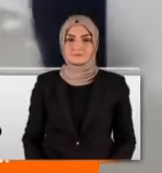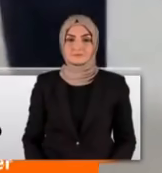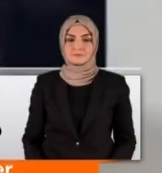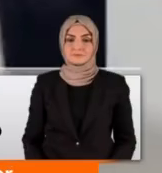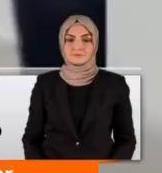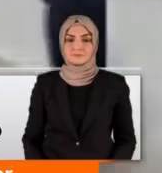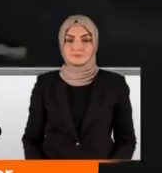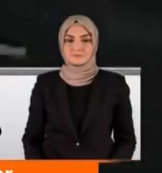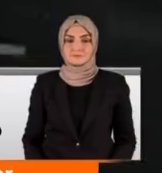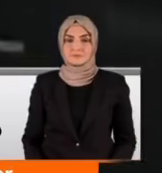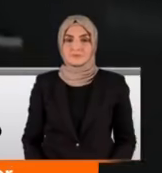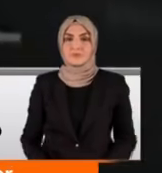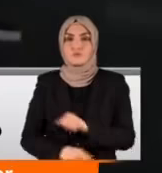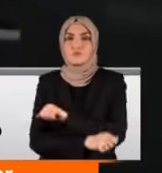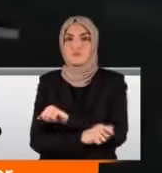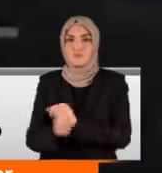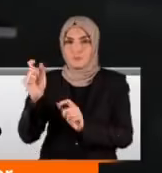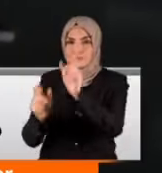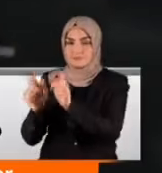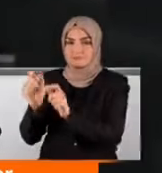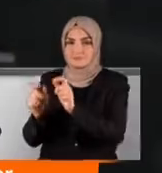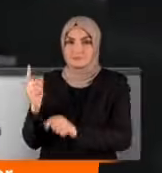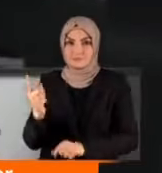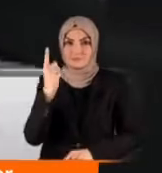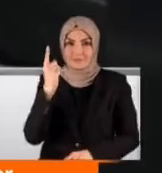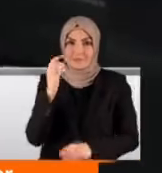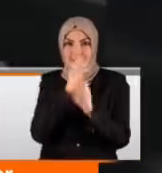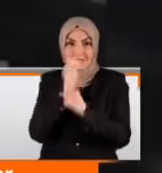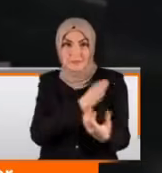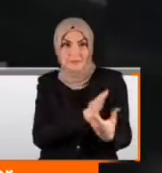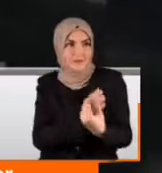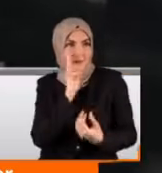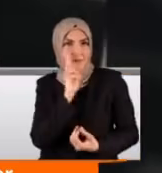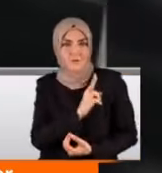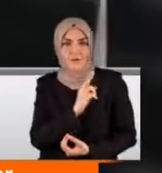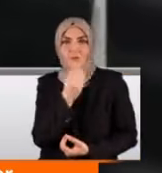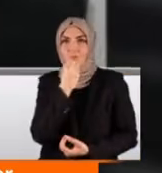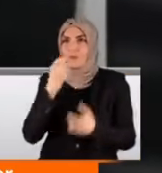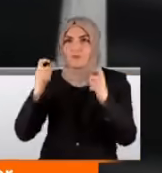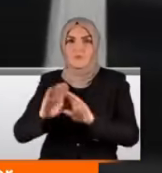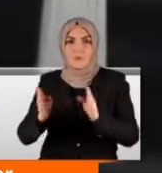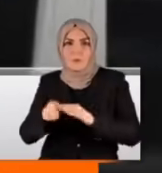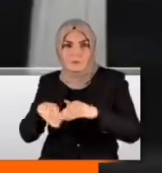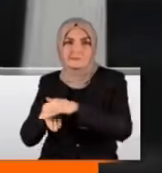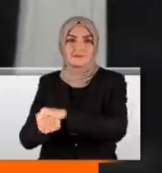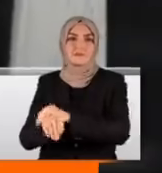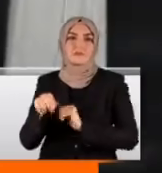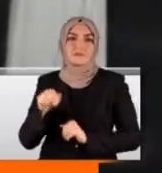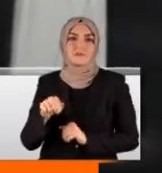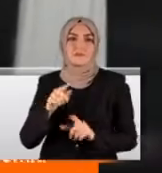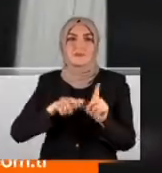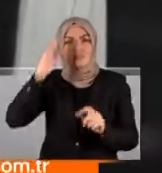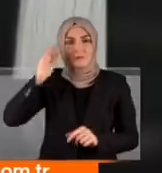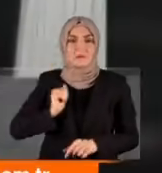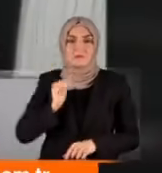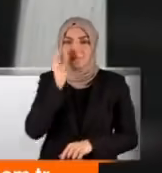tespit edilmiştir Kumarbaz lardan biri baskını görünce mutfak dolabına saklanmıştı ama Jandarma onu da eliyle koymuş